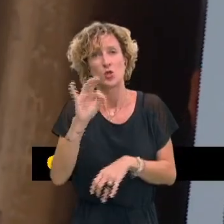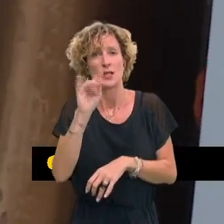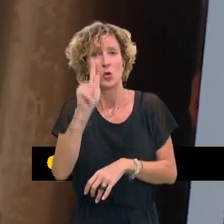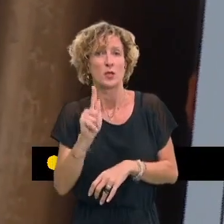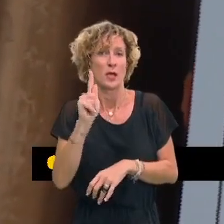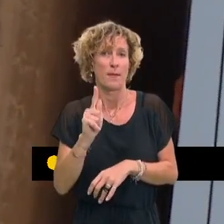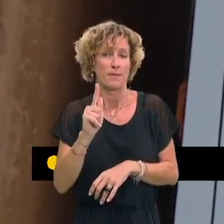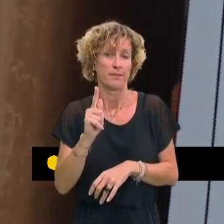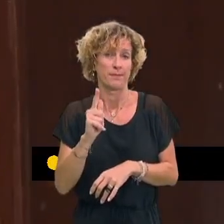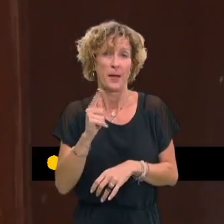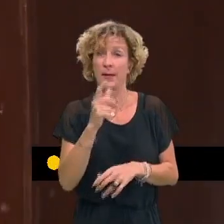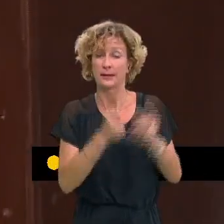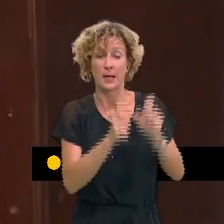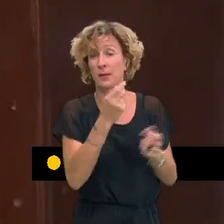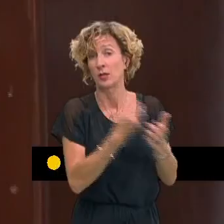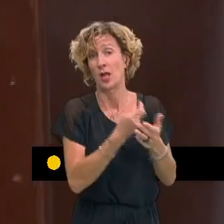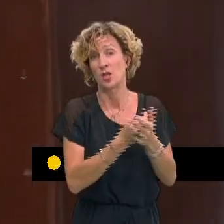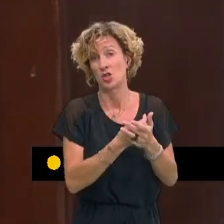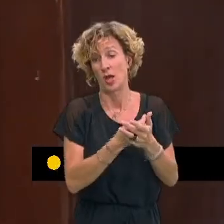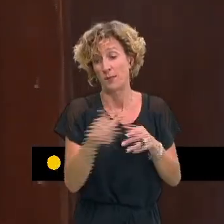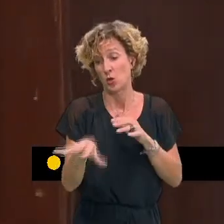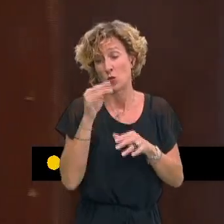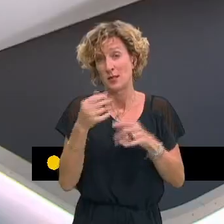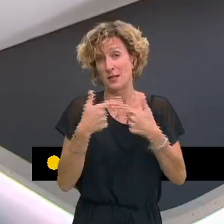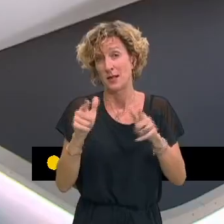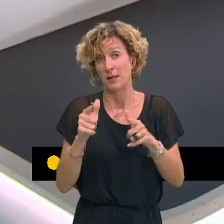Il restera au consommateur le choix de sa boulangerie.